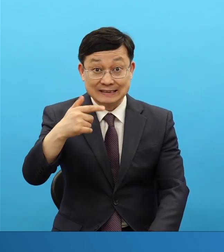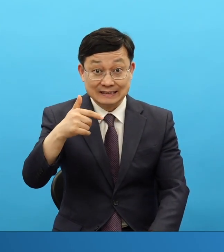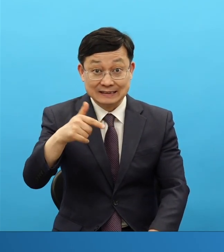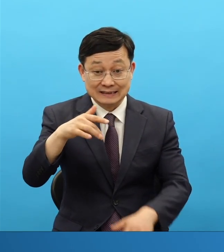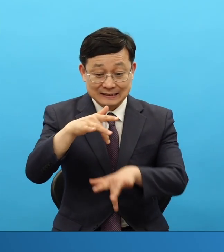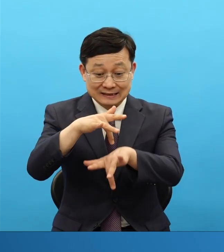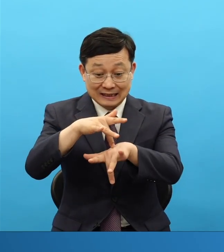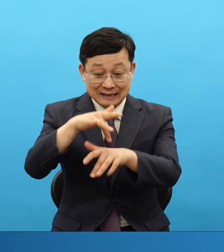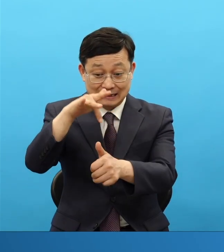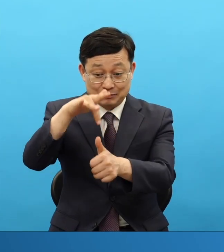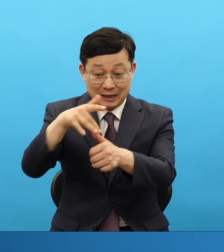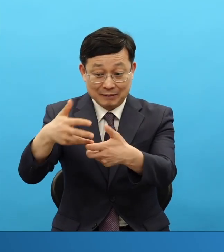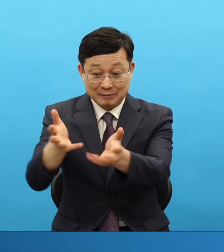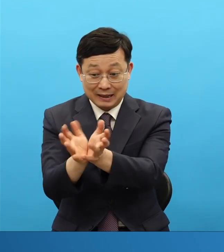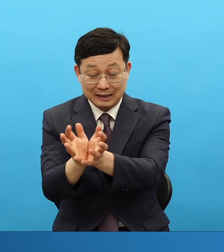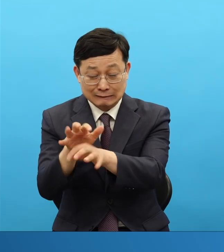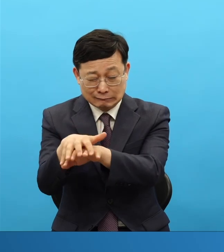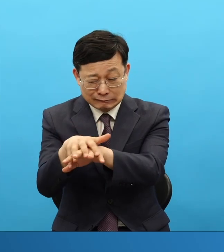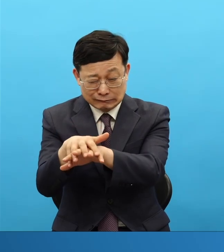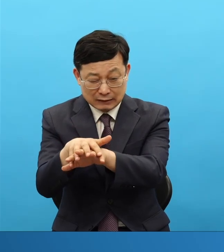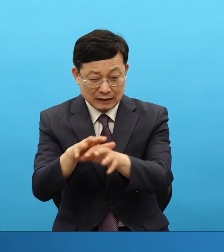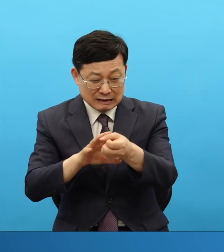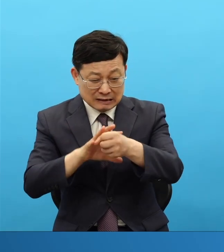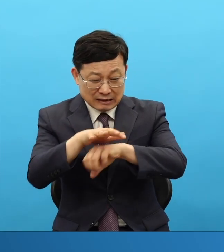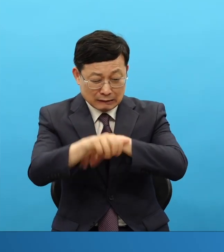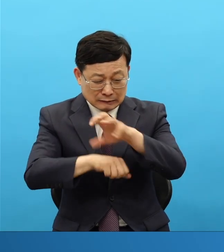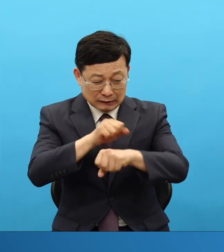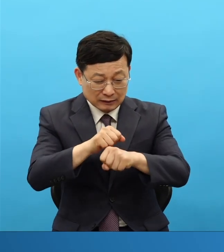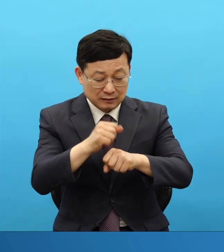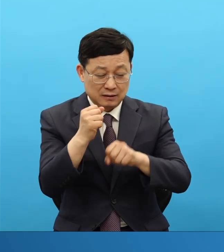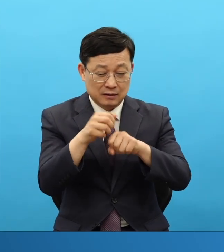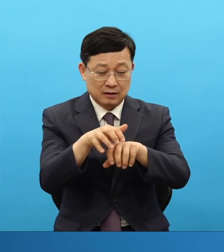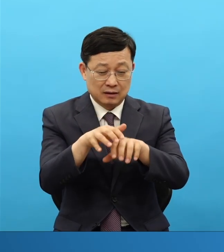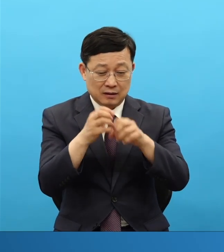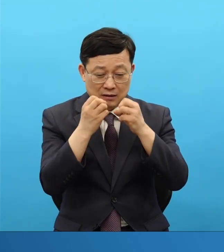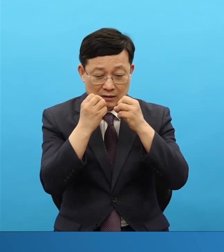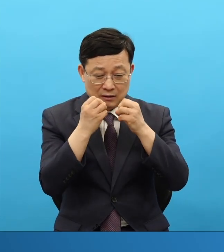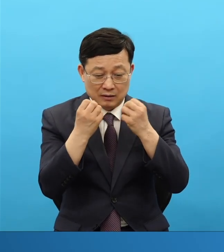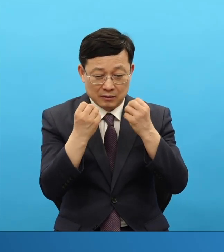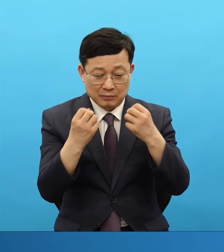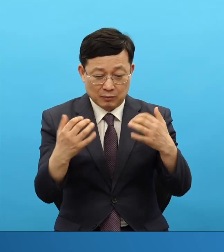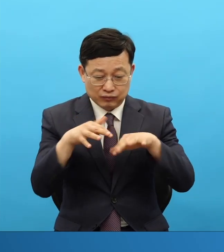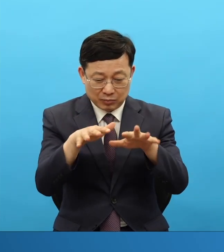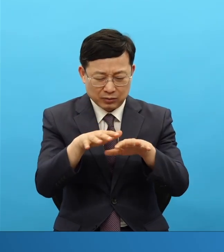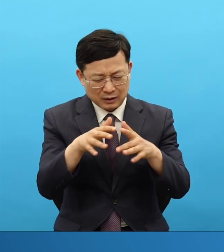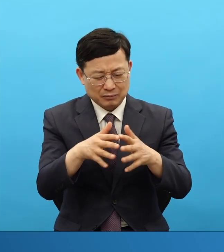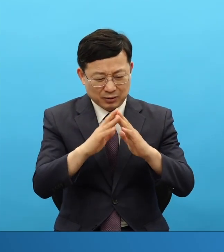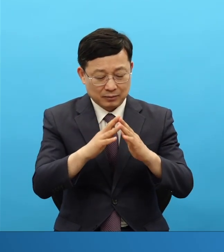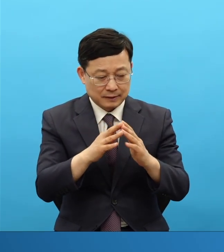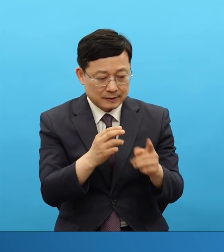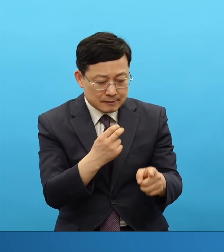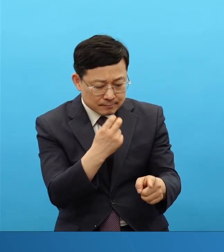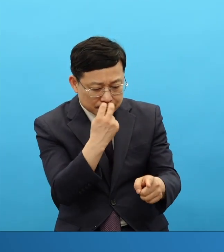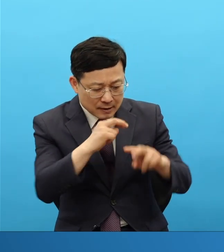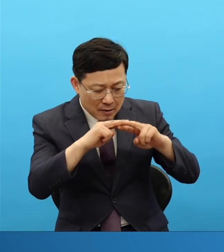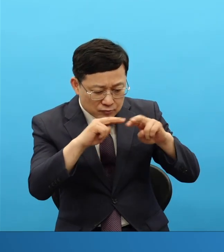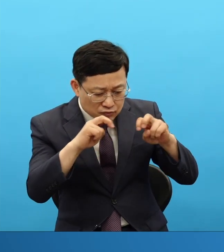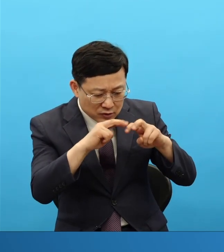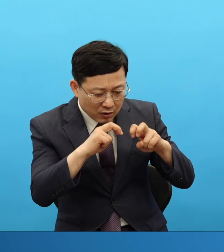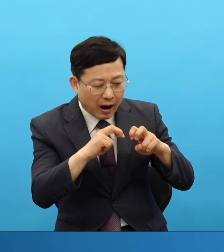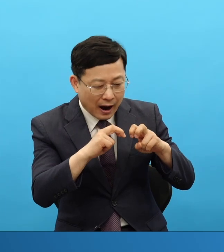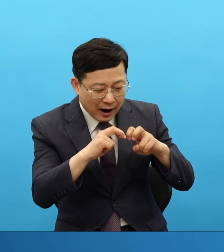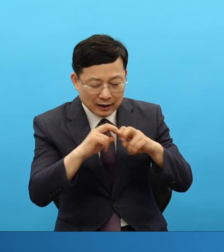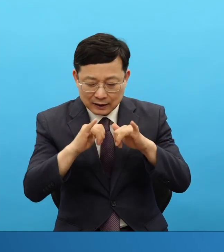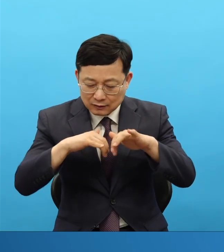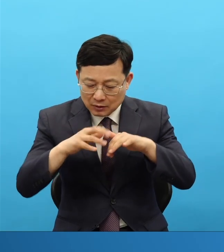everywhere. 정말 이 사람들은 제대로 합니다. These people really do things properly. 장소 분석하고요. They analyze the location. 뭐 심지어 이